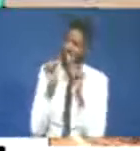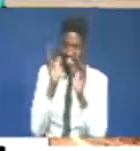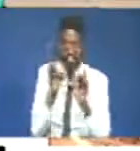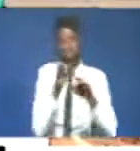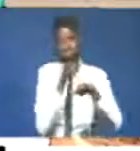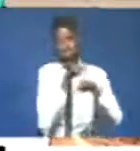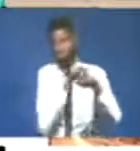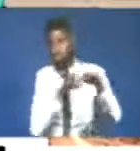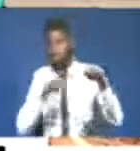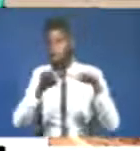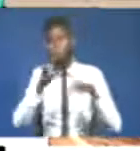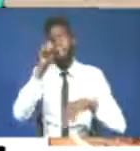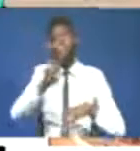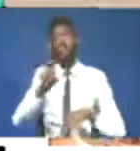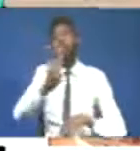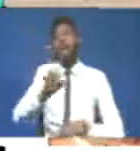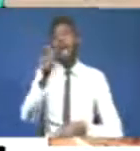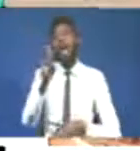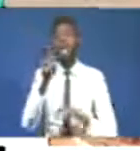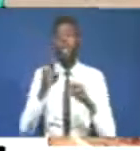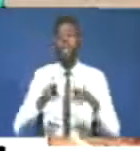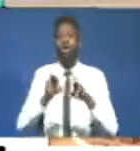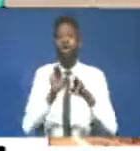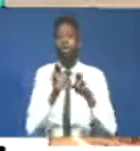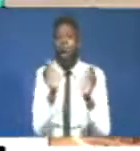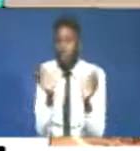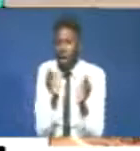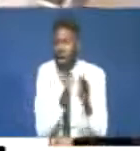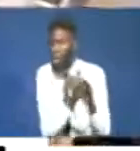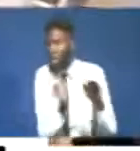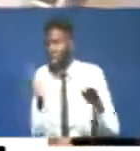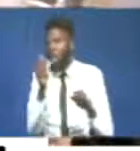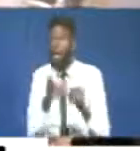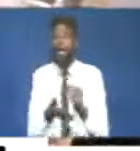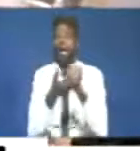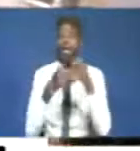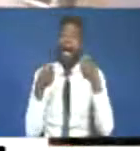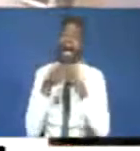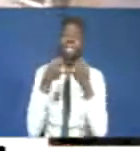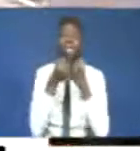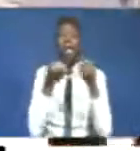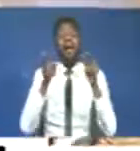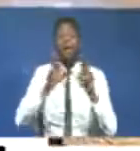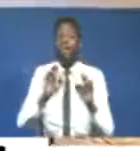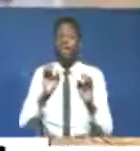loads. Atumia feeder loads ndio apunguze hii ajali zinazoonekana.